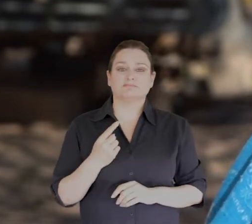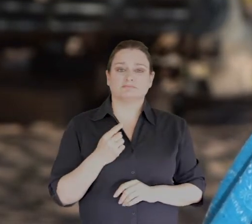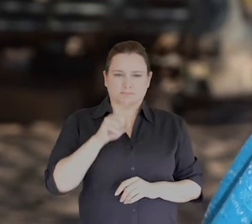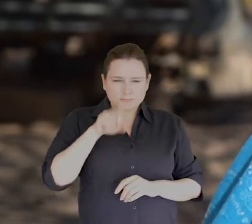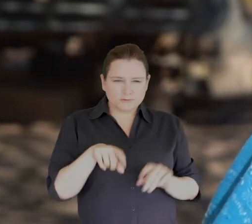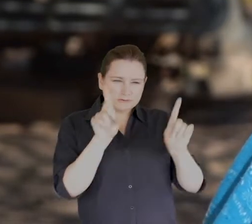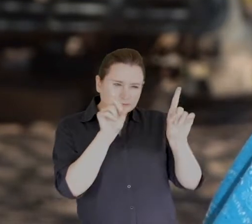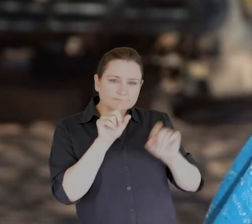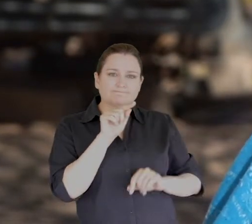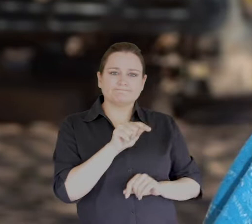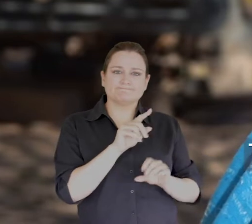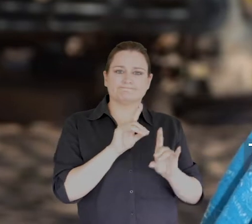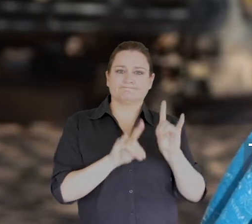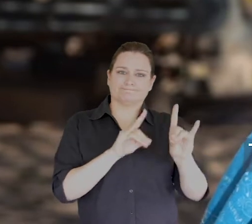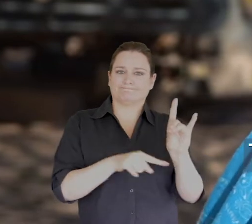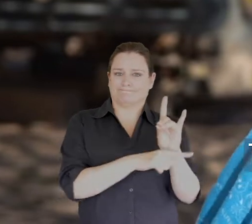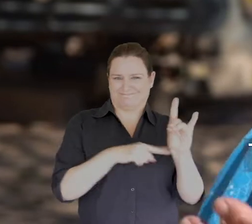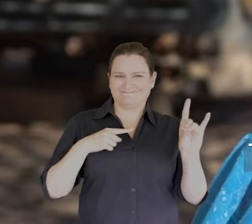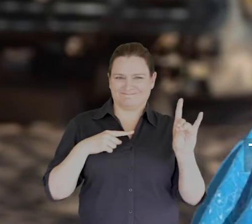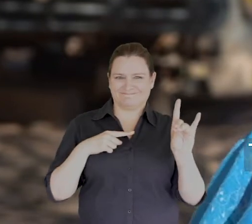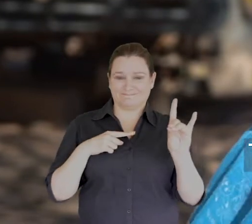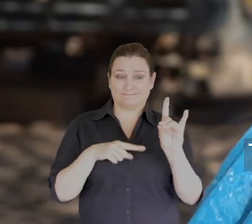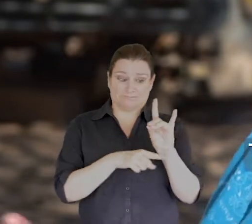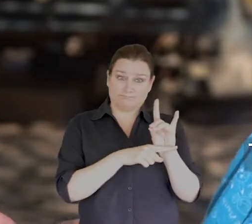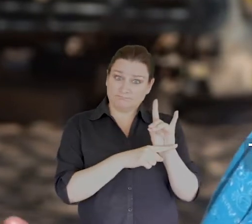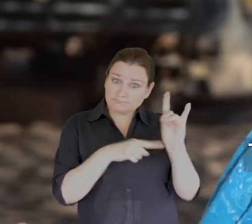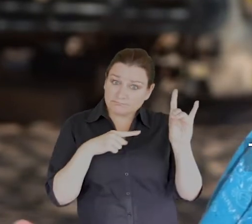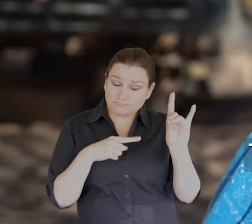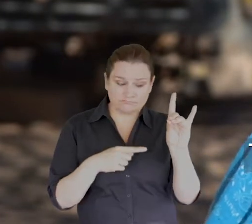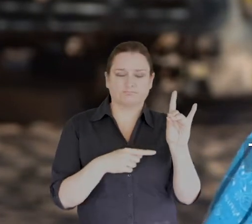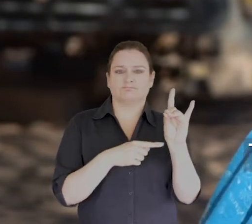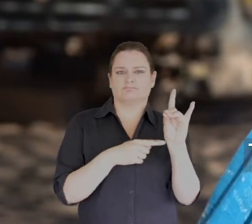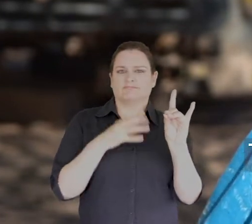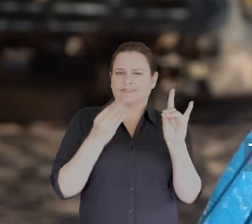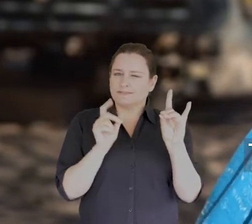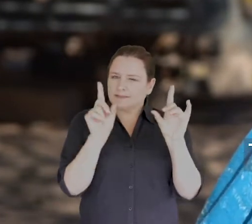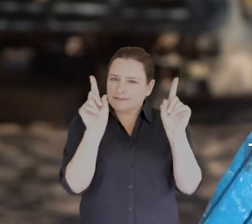een geslag zoals gewone slachting. Daar is een zekere gedeelte, wat is